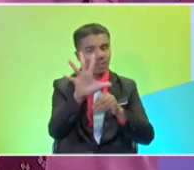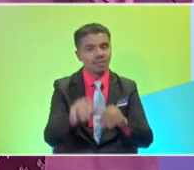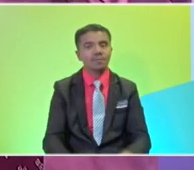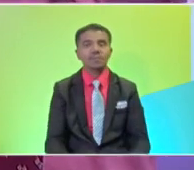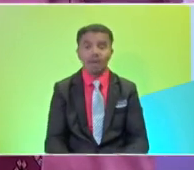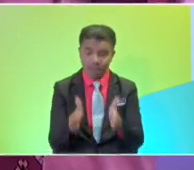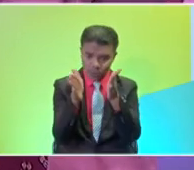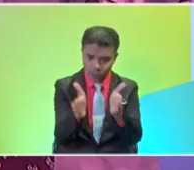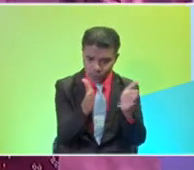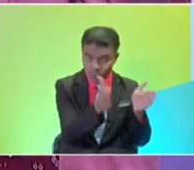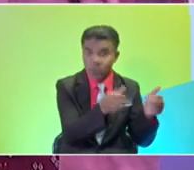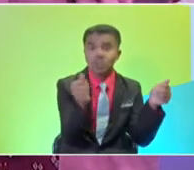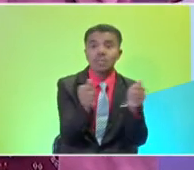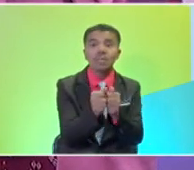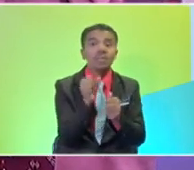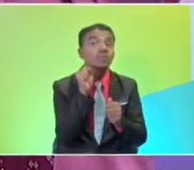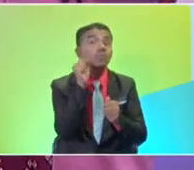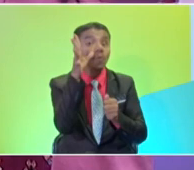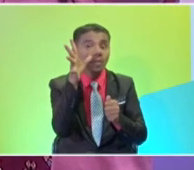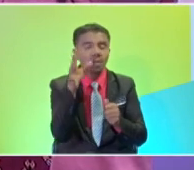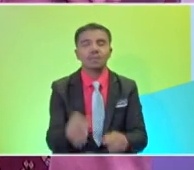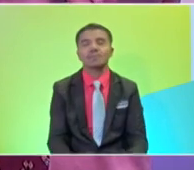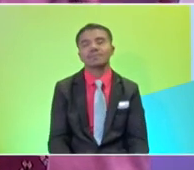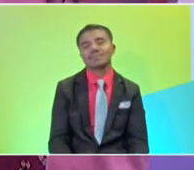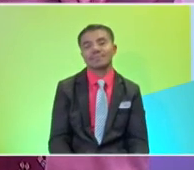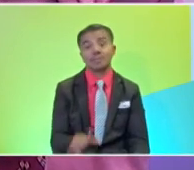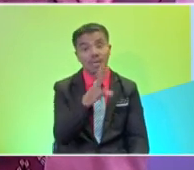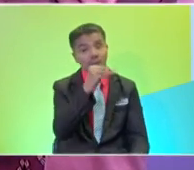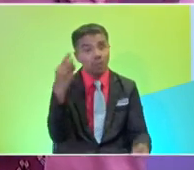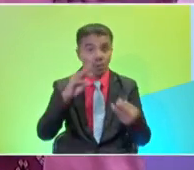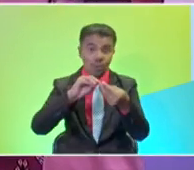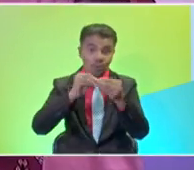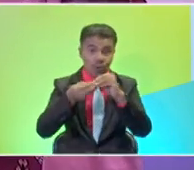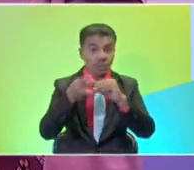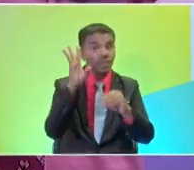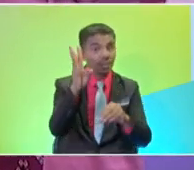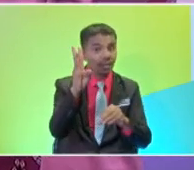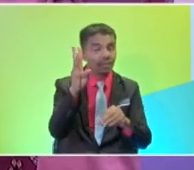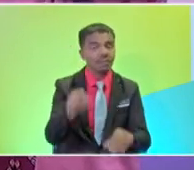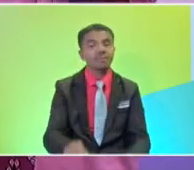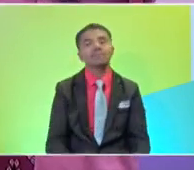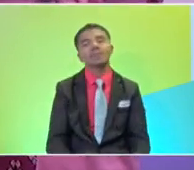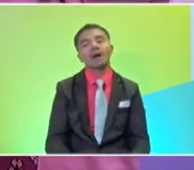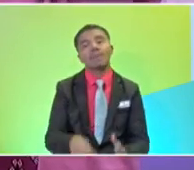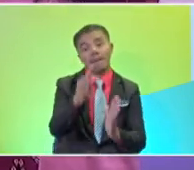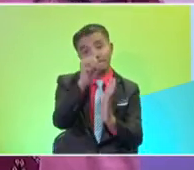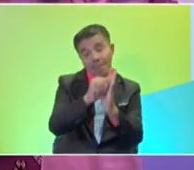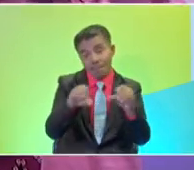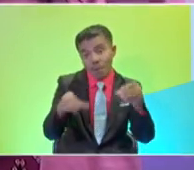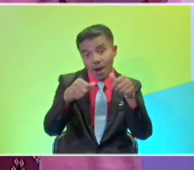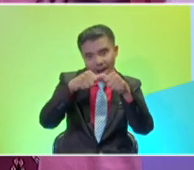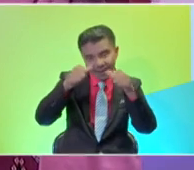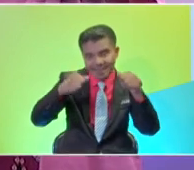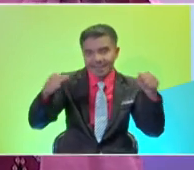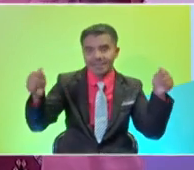spontanan akhir sekali yang keenam pelajar ini dapat apa dapat membuat ayat membina jumlah membina tarkib